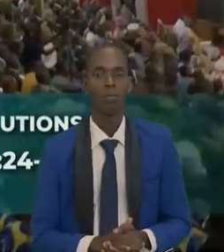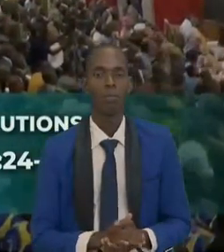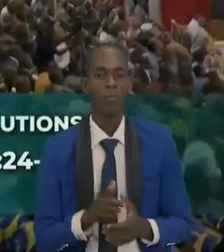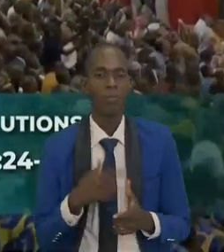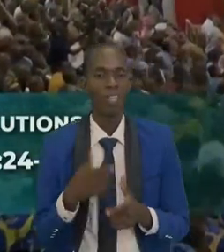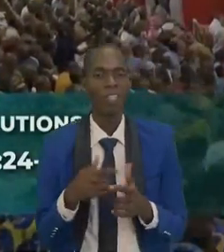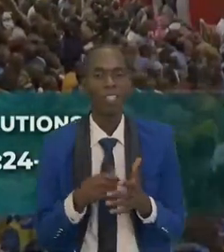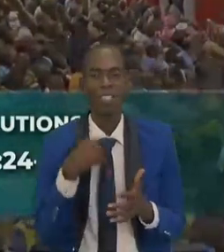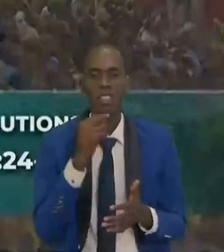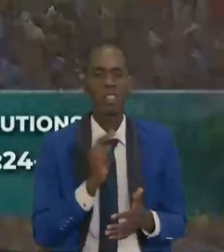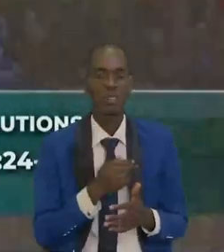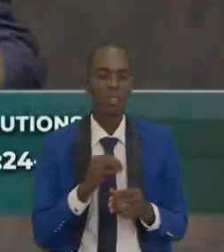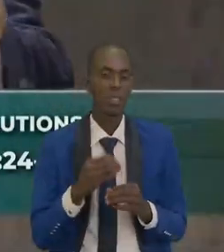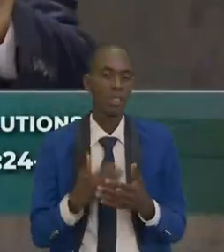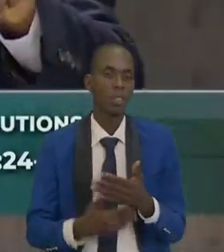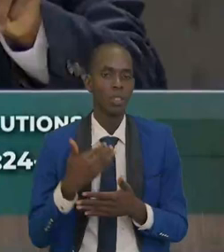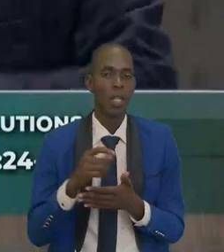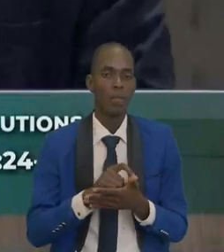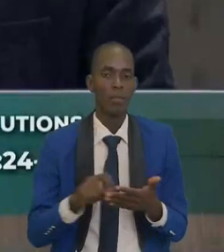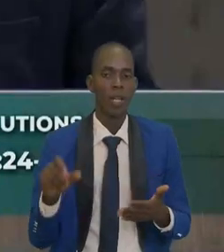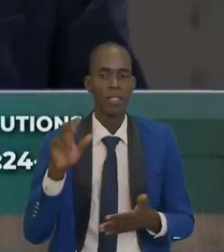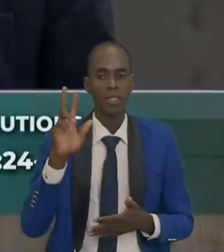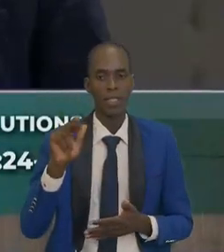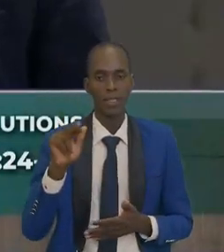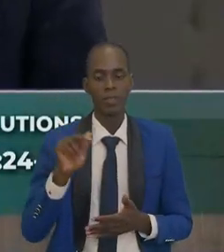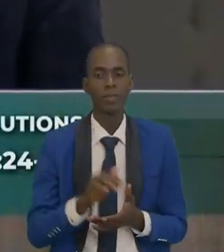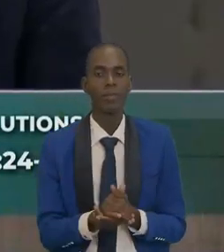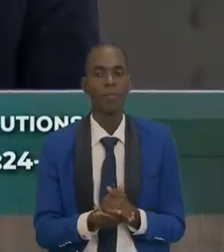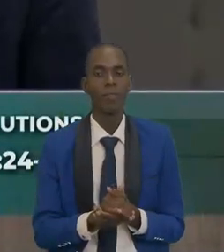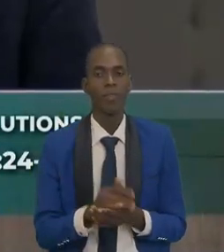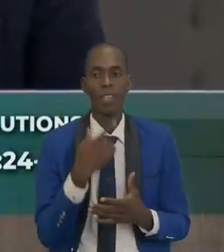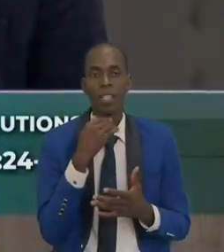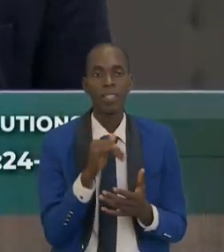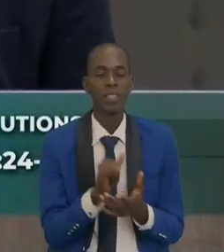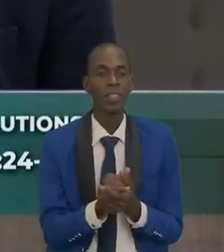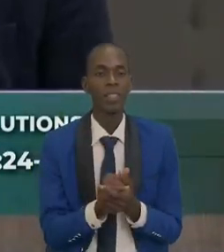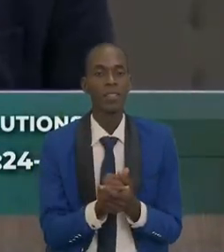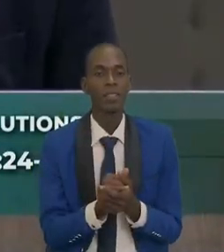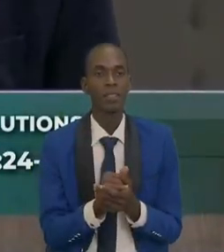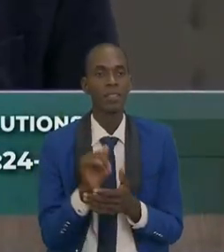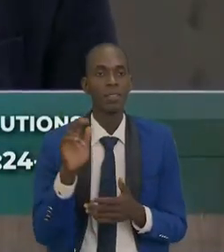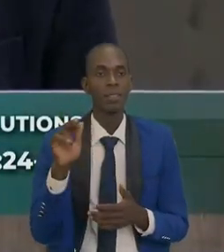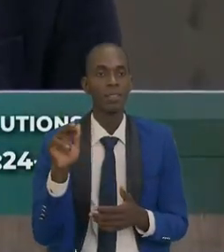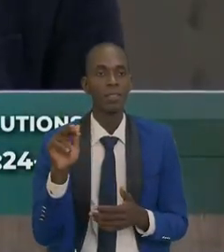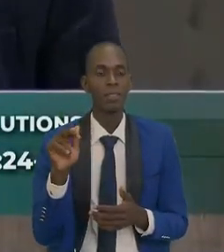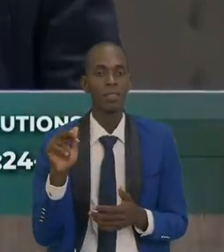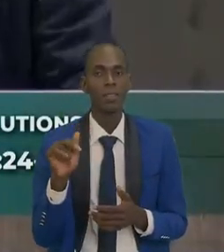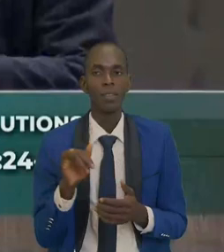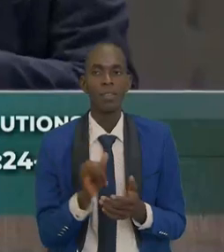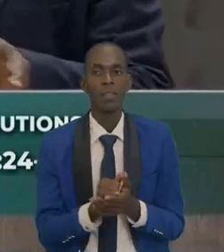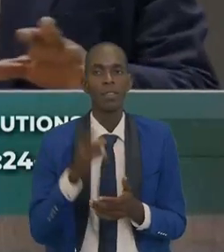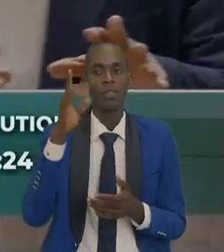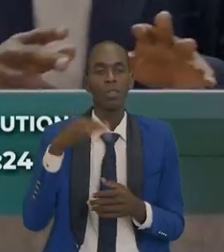Alors il nous dit, le verset suivant, il dit, lorsque Dieu fit la promesse